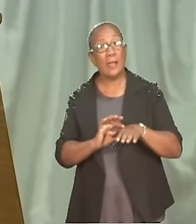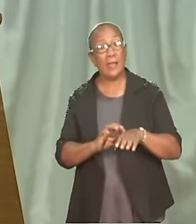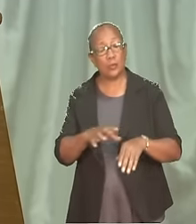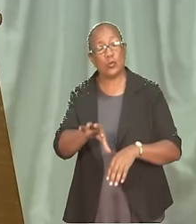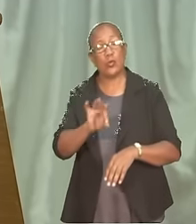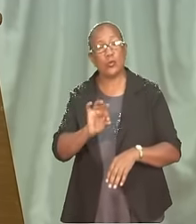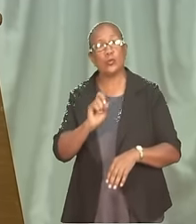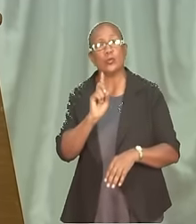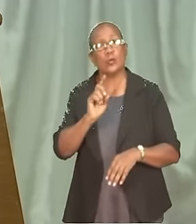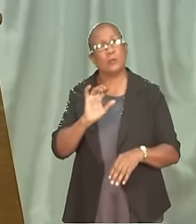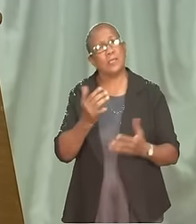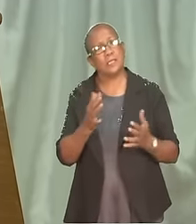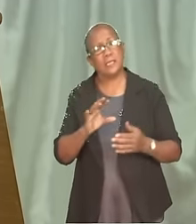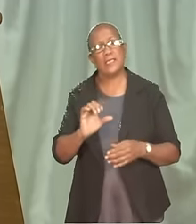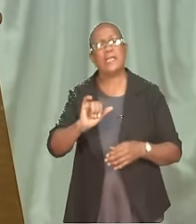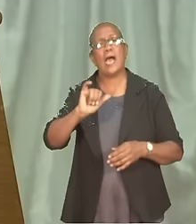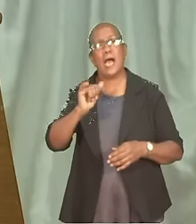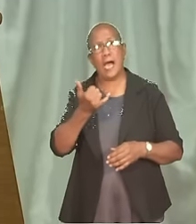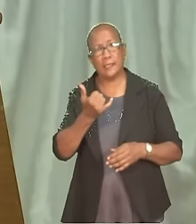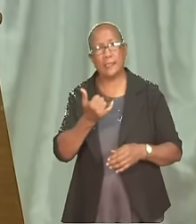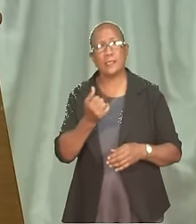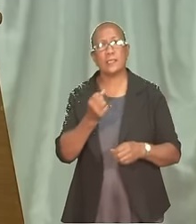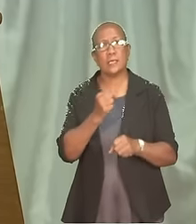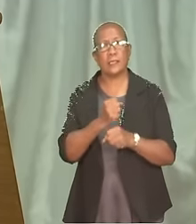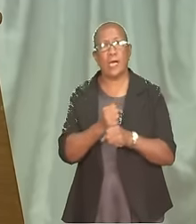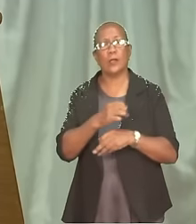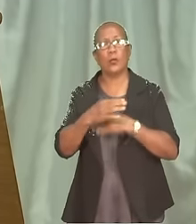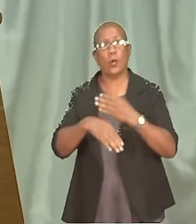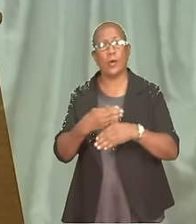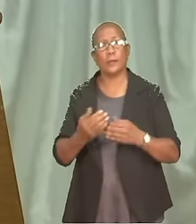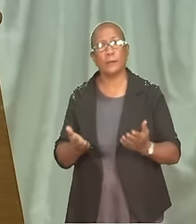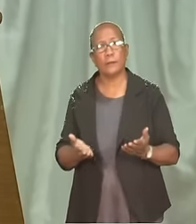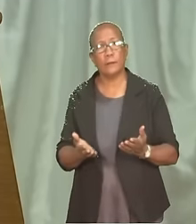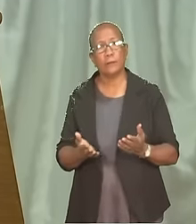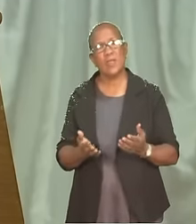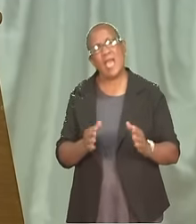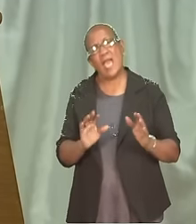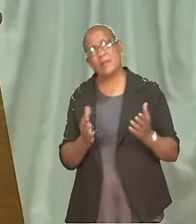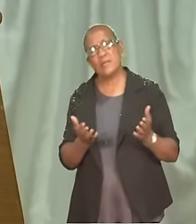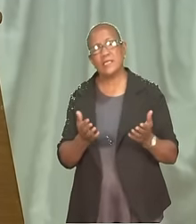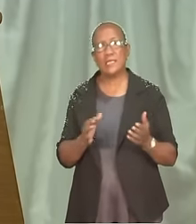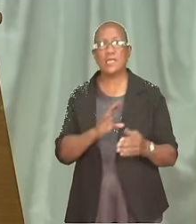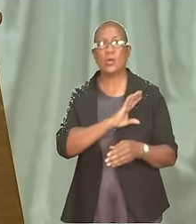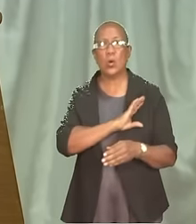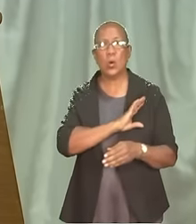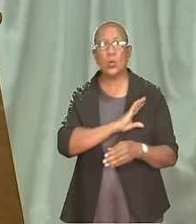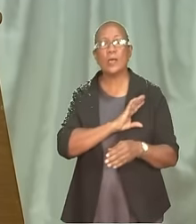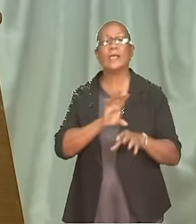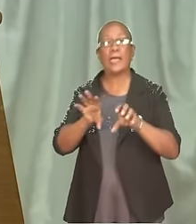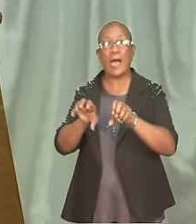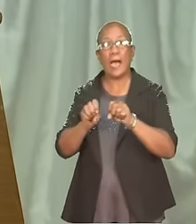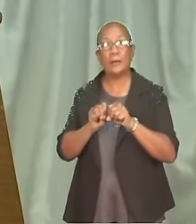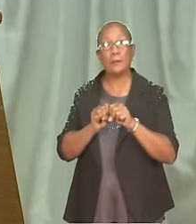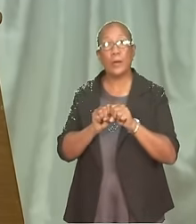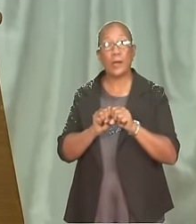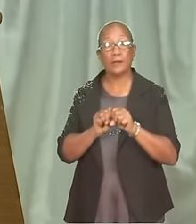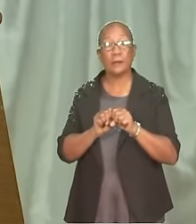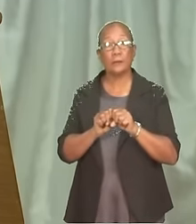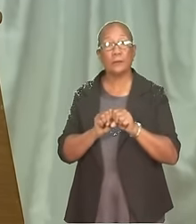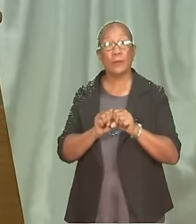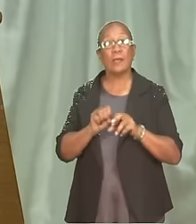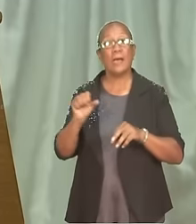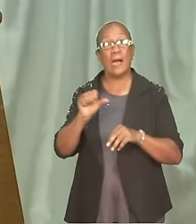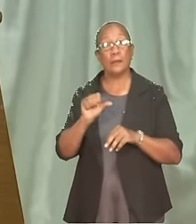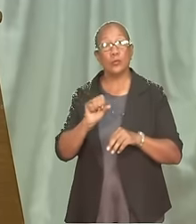anders ingericht moeten worden. En misschien ook de aanpak een andere